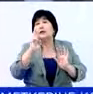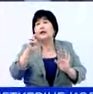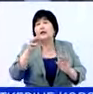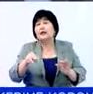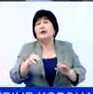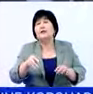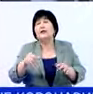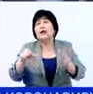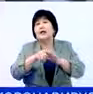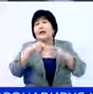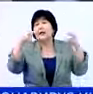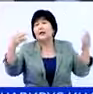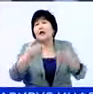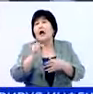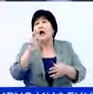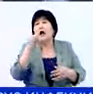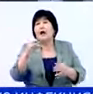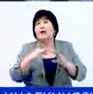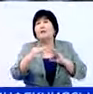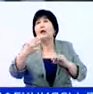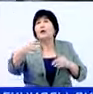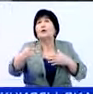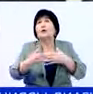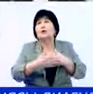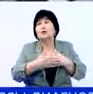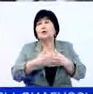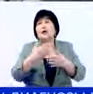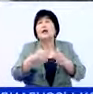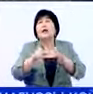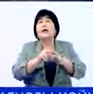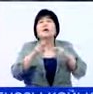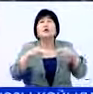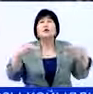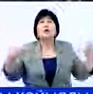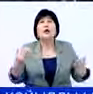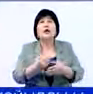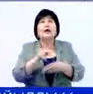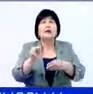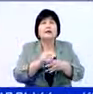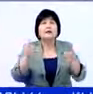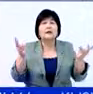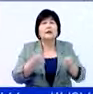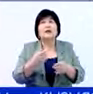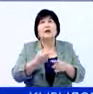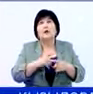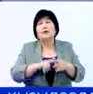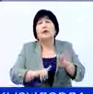қайта жаңғыртылады. Ақай елді мекені бойынша 40-қа жуық километр электр желісі қайта жаңғыртылады. Және 40 дана